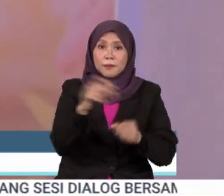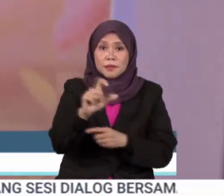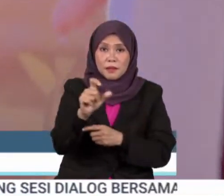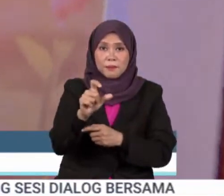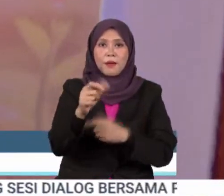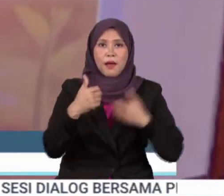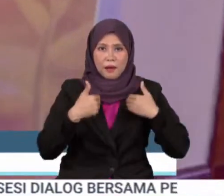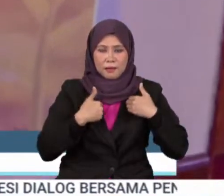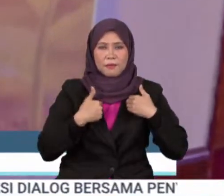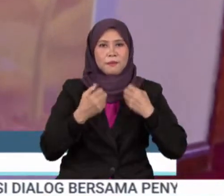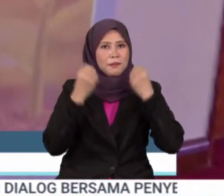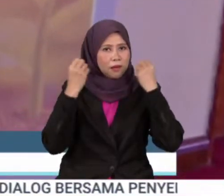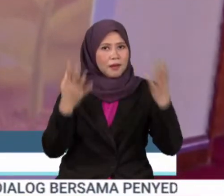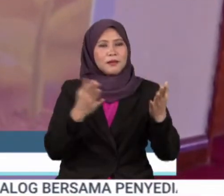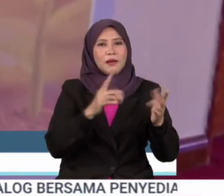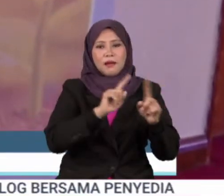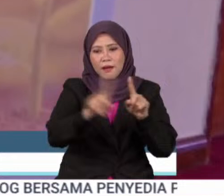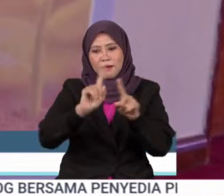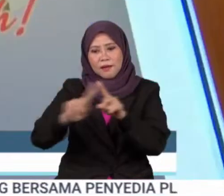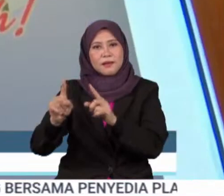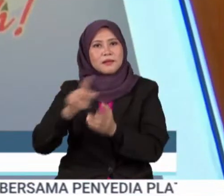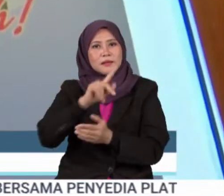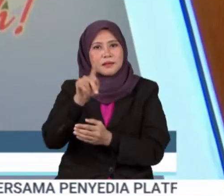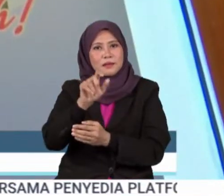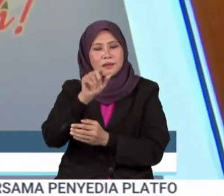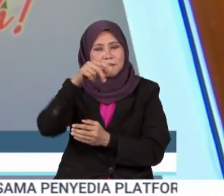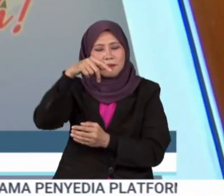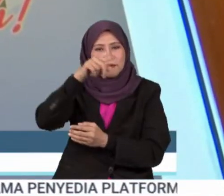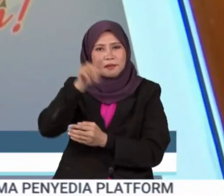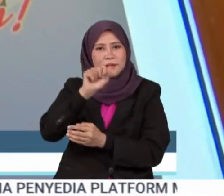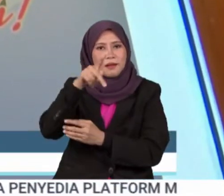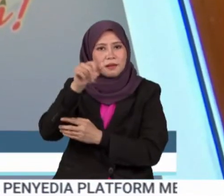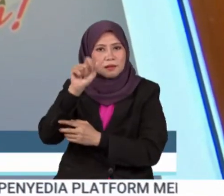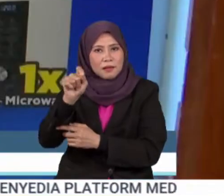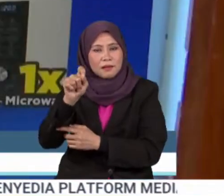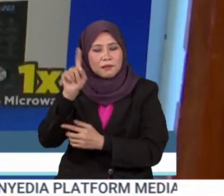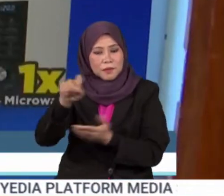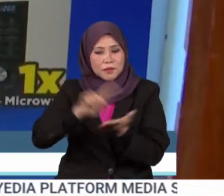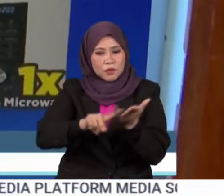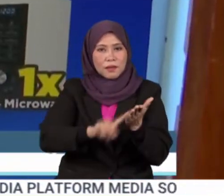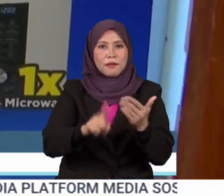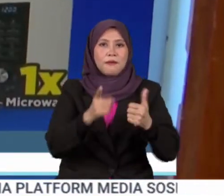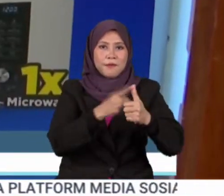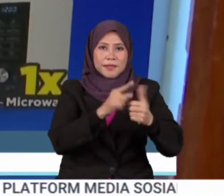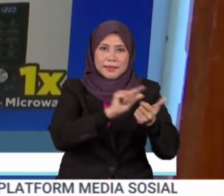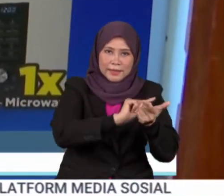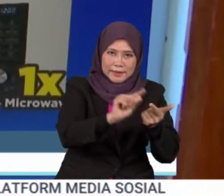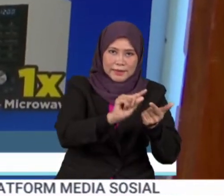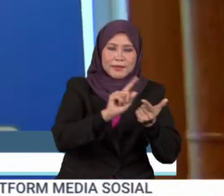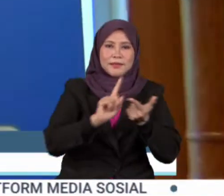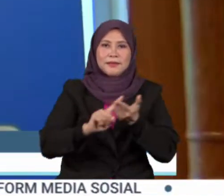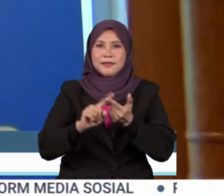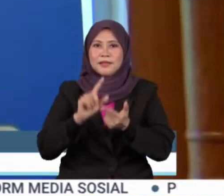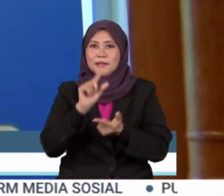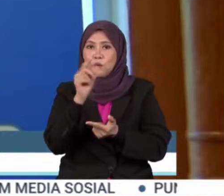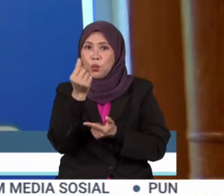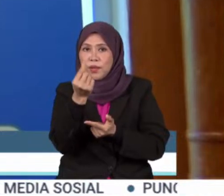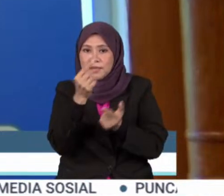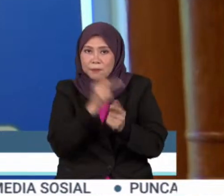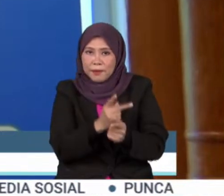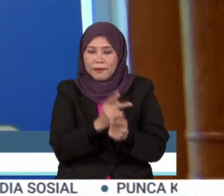terdapat banyak jenis zakat yang perlu kita tengok satu zakat pendapatan yang kedua zakat simpanan